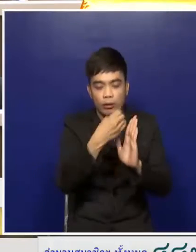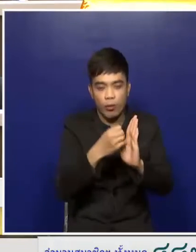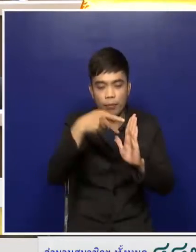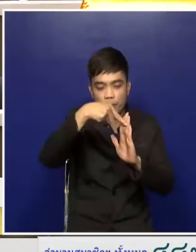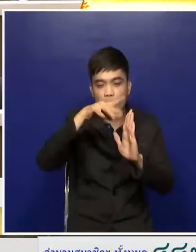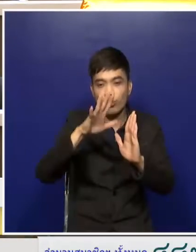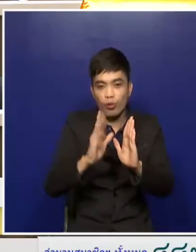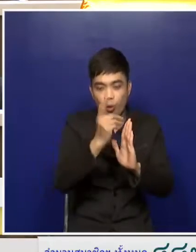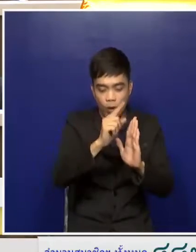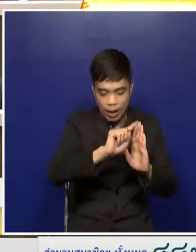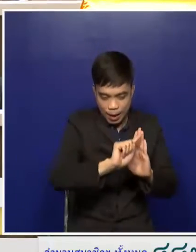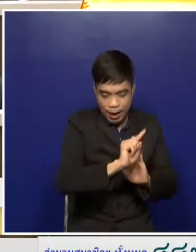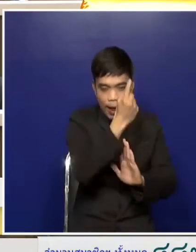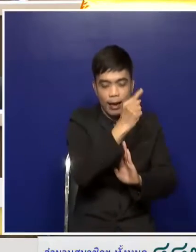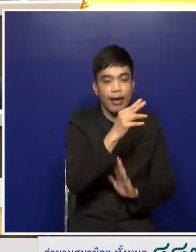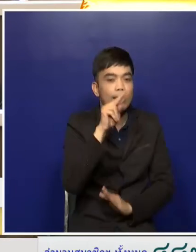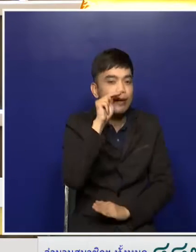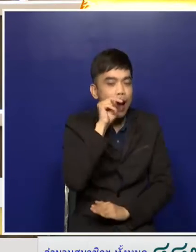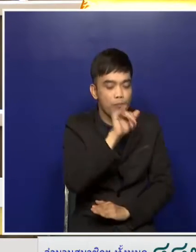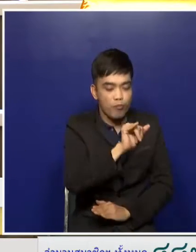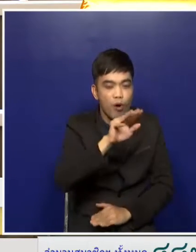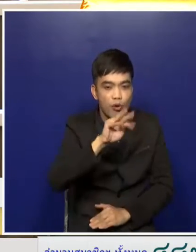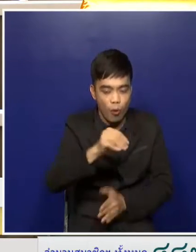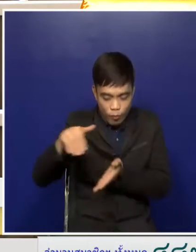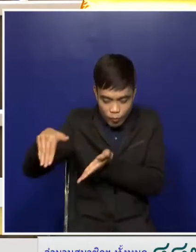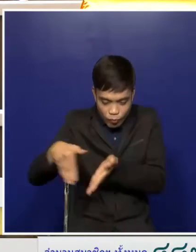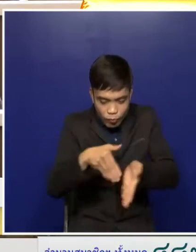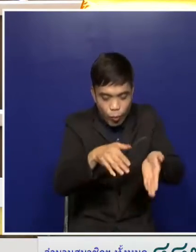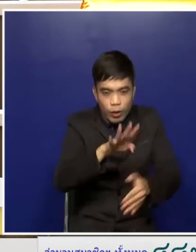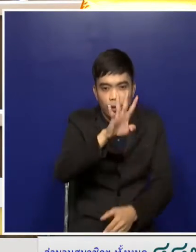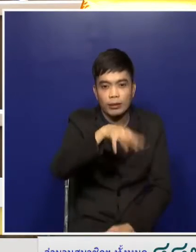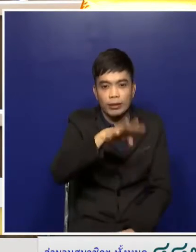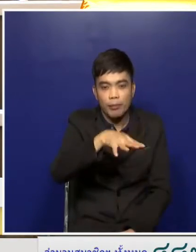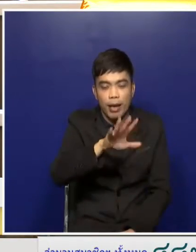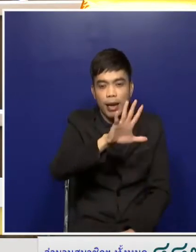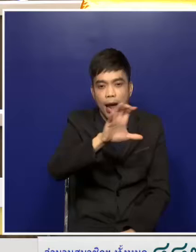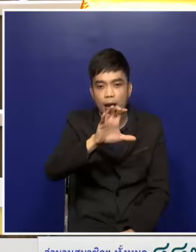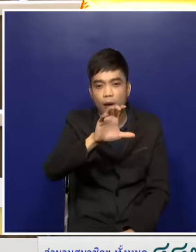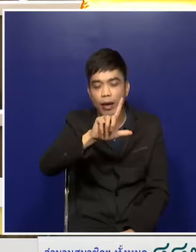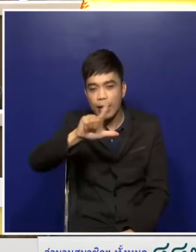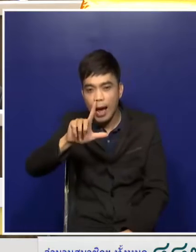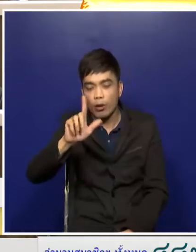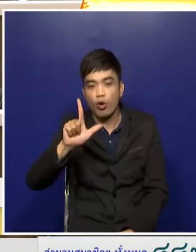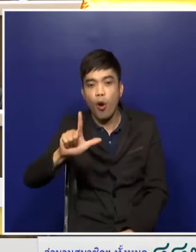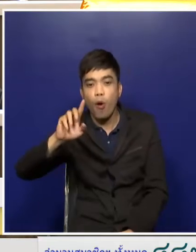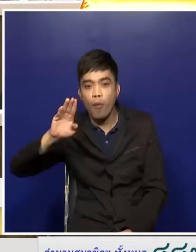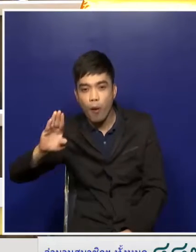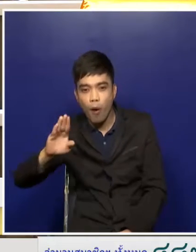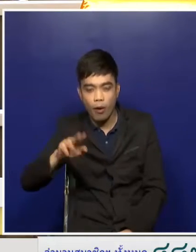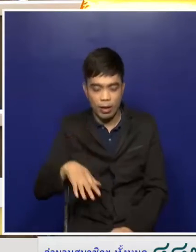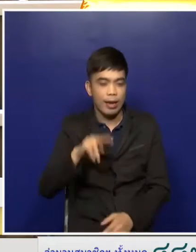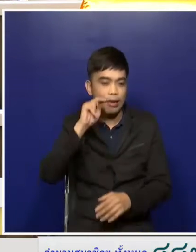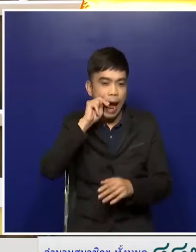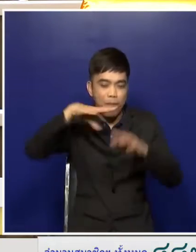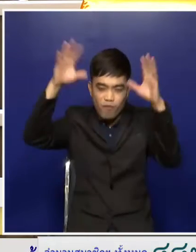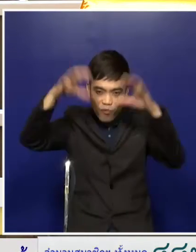ลุ่มน้ำยมเป็นรุ่นน้ำที่มีปริมาณน้ำท่าในแต่ละปีที่อยู่ที่ 4500ล้านลูกบาศก์เมตรมีปริมาณน้ำถ้า